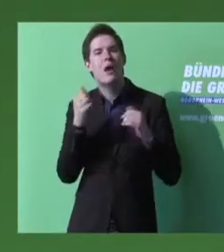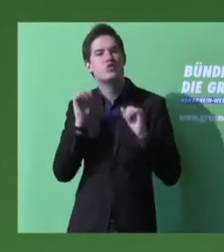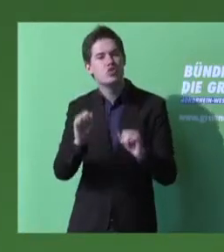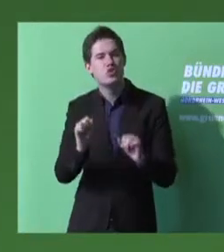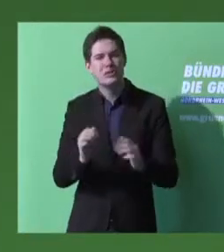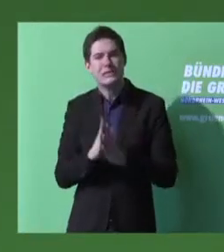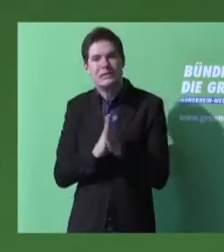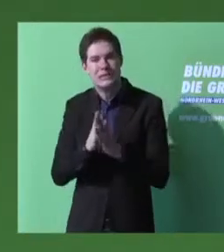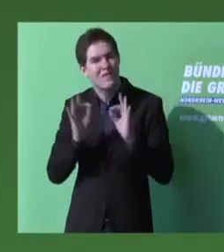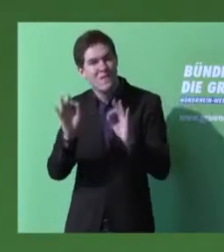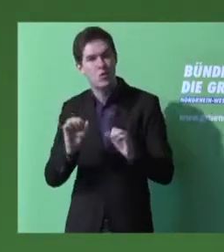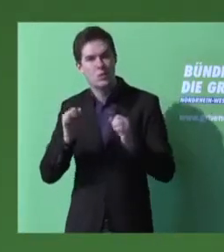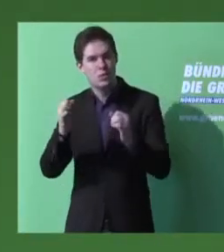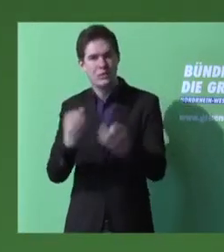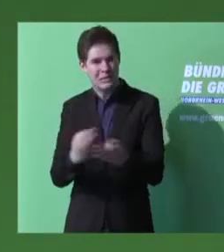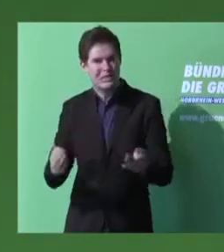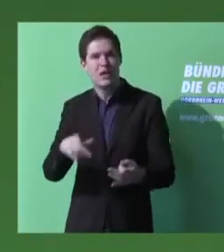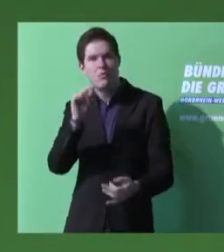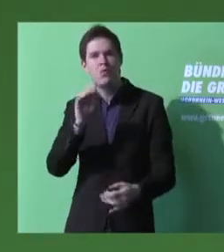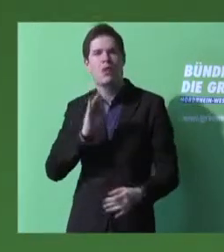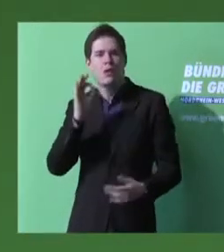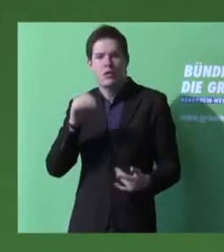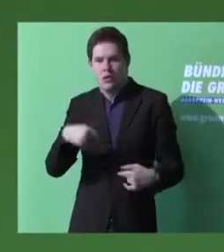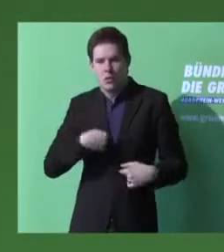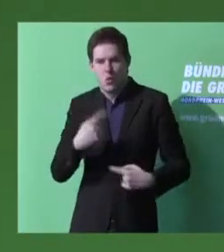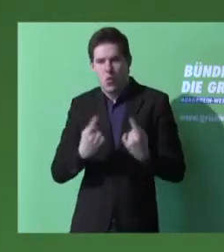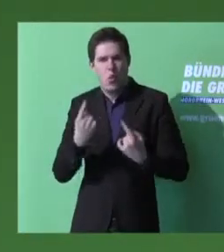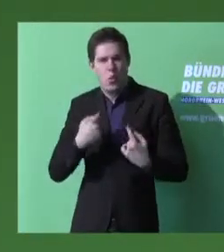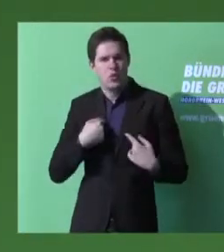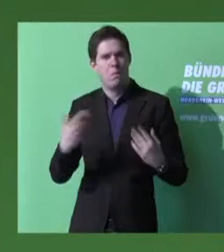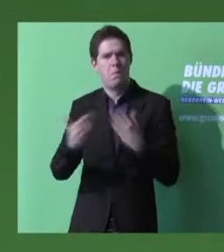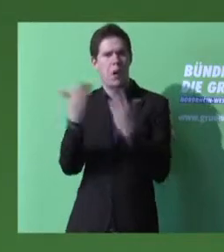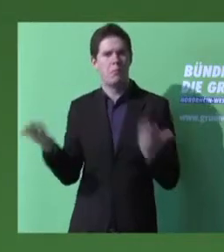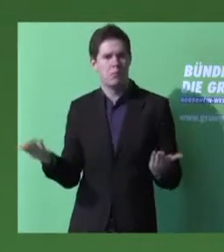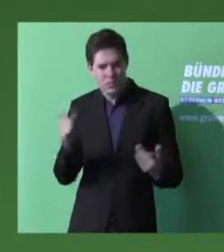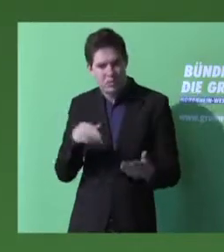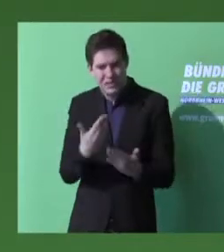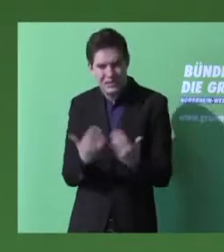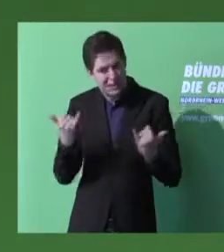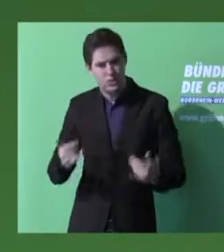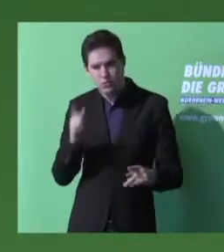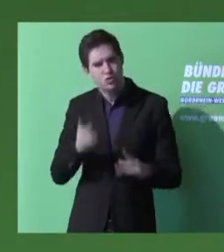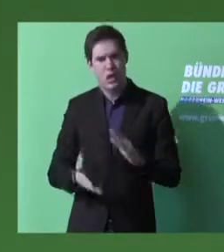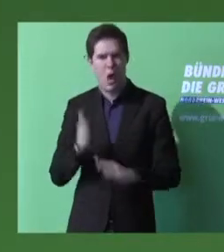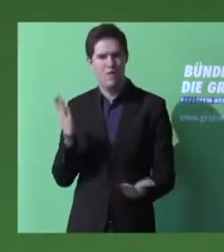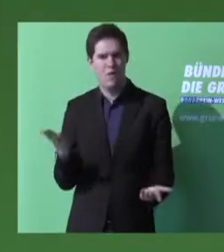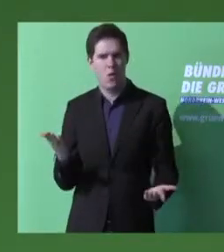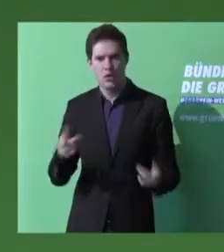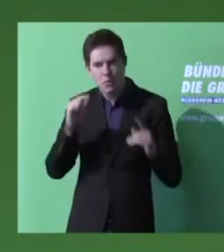eine Politik für die Kohle. Und damit muss endlich Schluss sein, liebe Freunde und Freunde. Wir brauchen einen